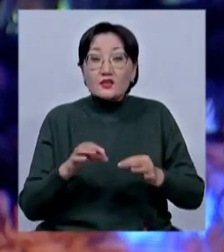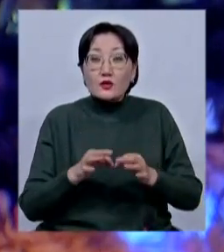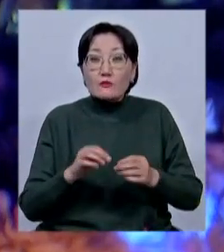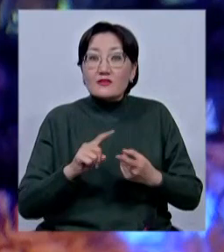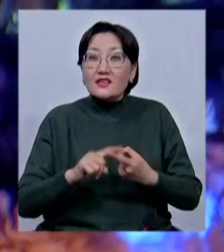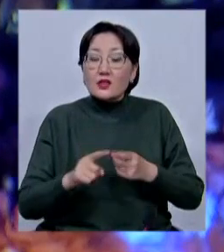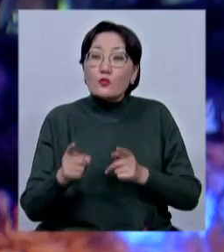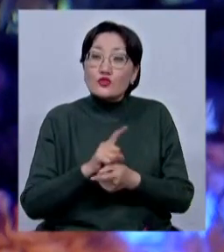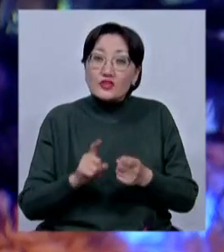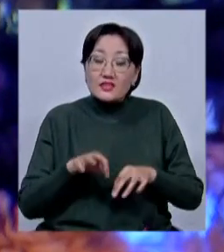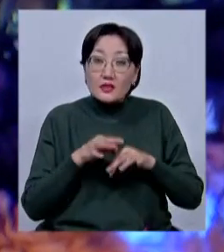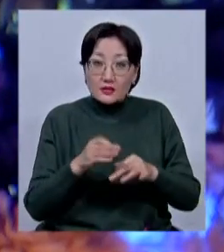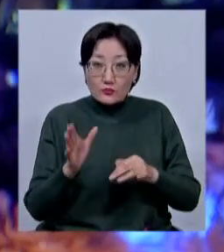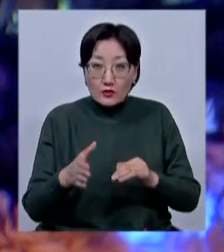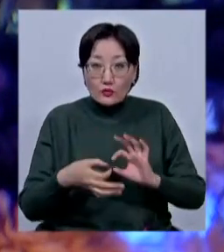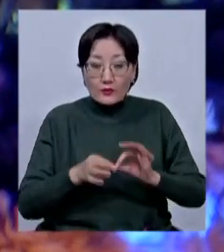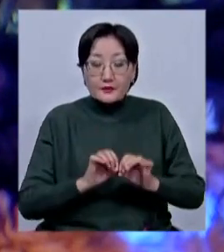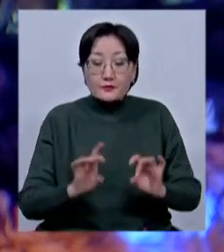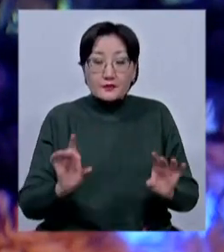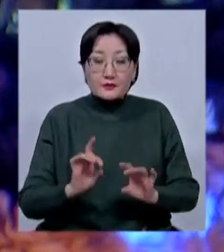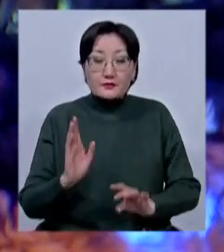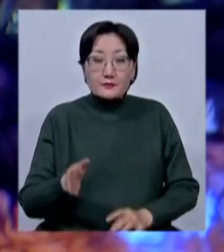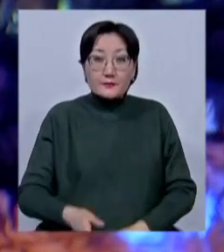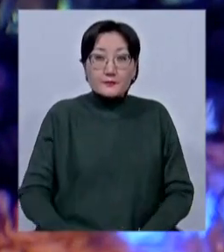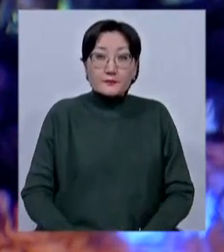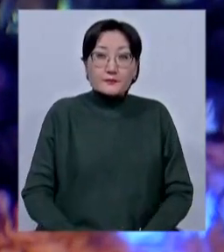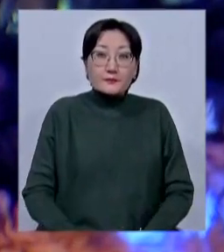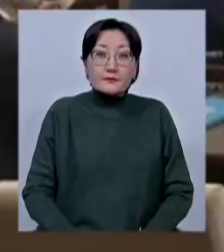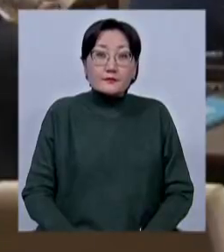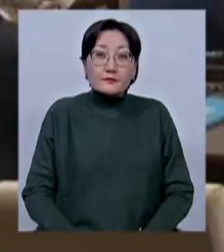өзгерістер әкелмек? Толығырақ Асылбек Тойбектің бейне материалында.